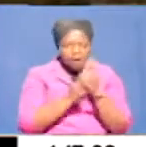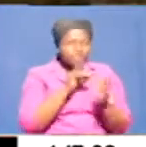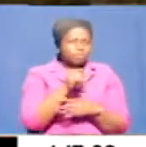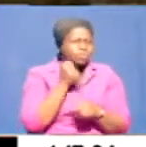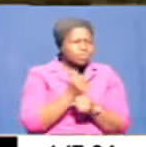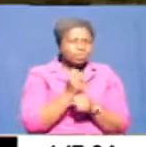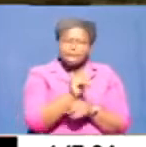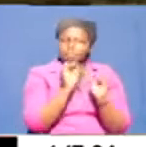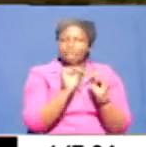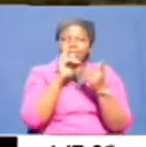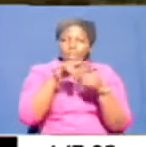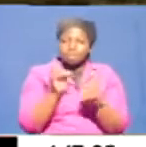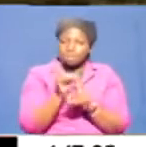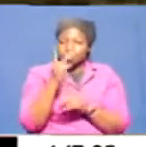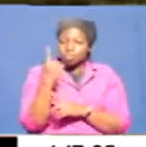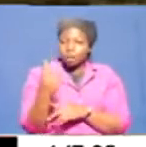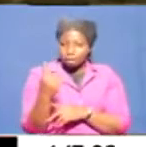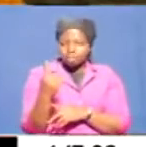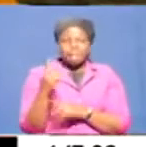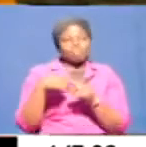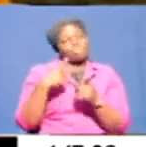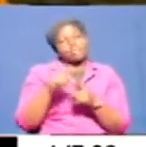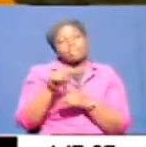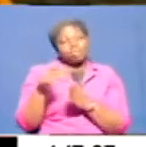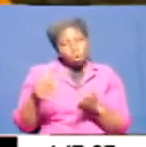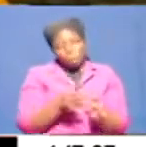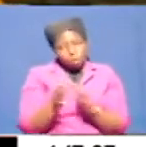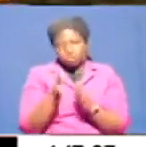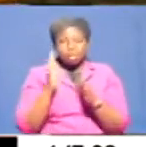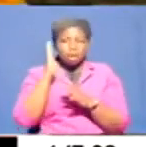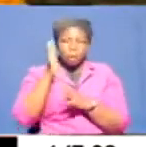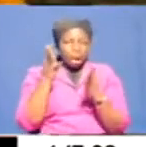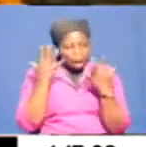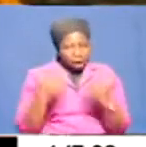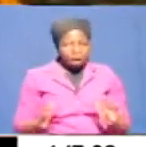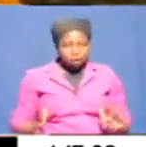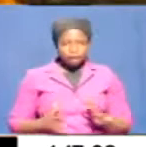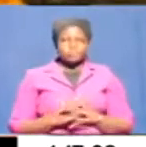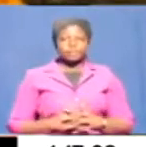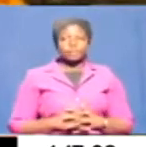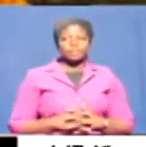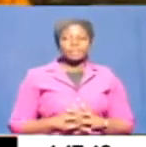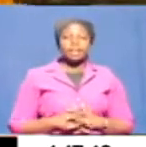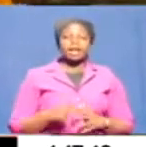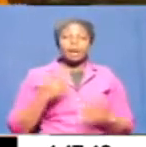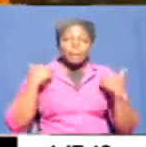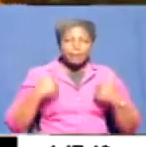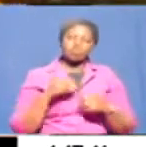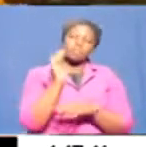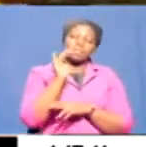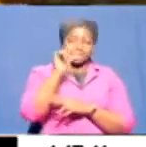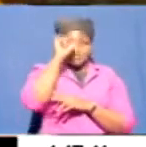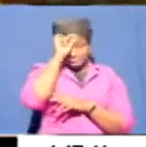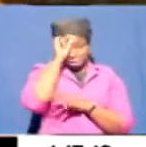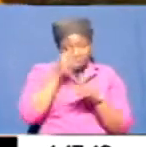basi nafasi hii itakuwa imepotea. Ningeomba serikali ituruhusu tuwe na vikao tu